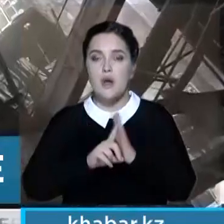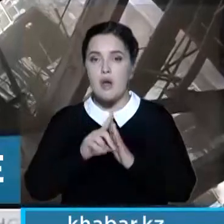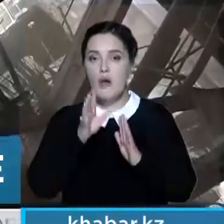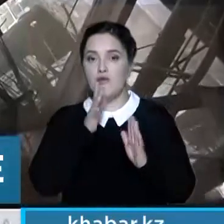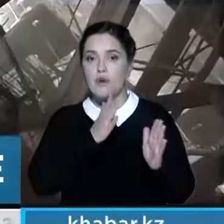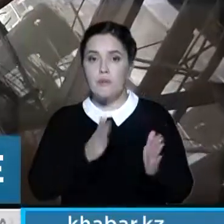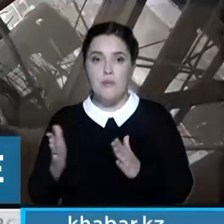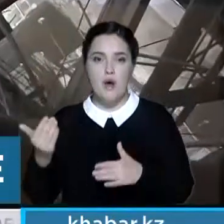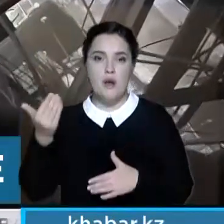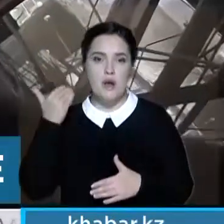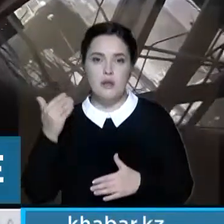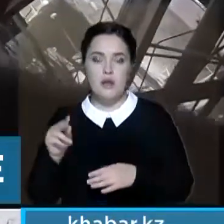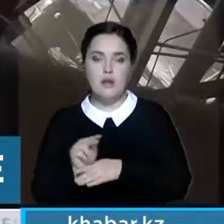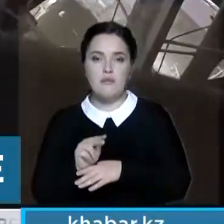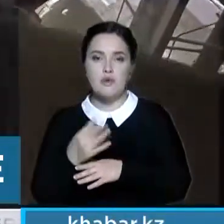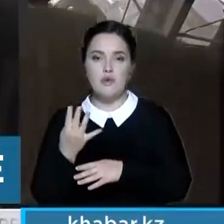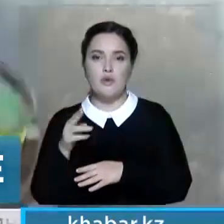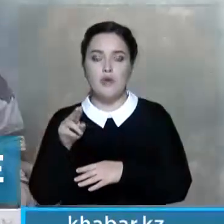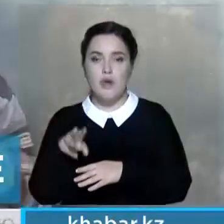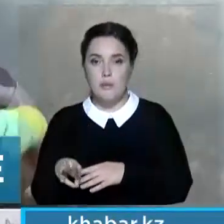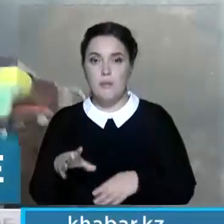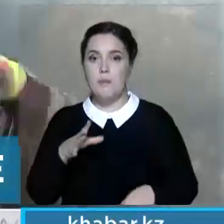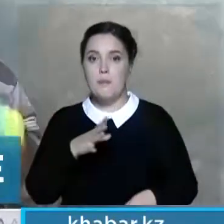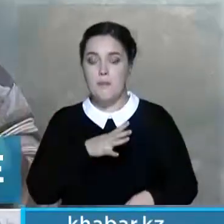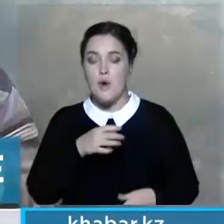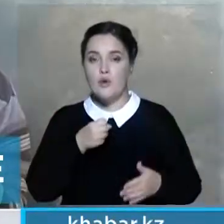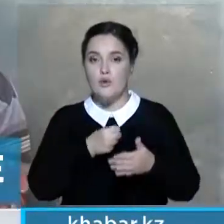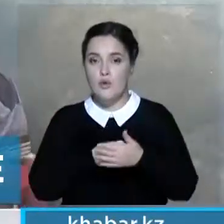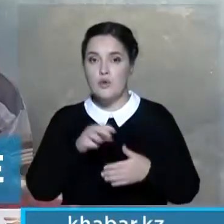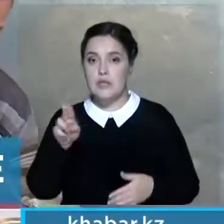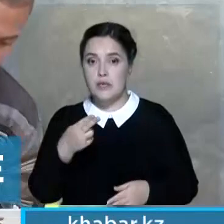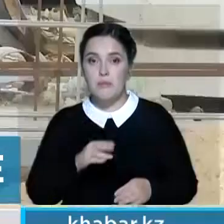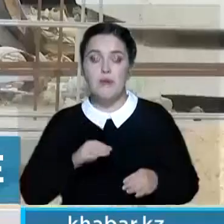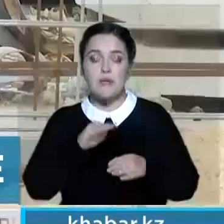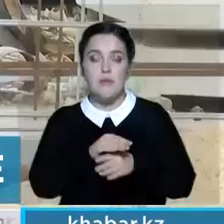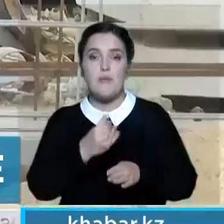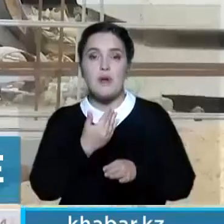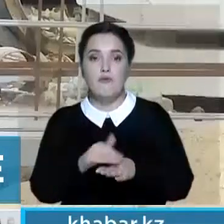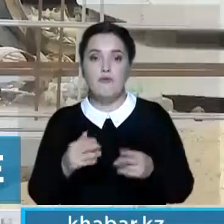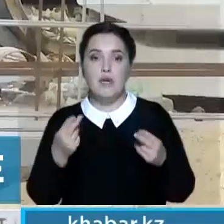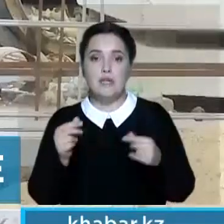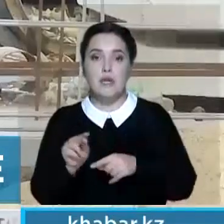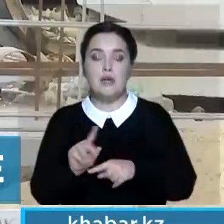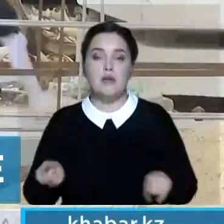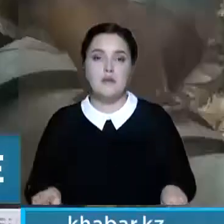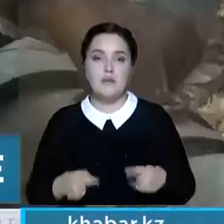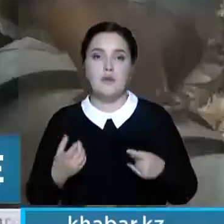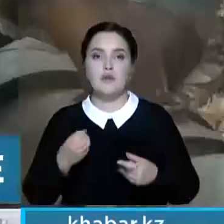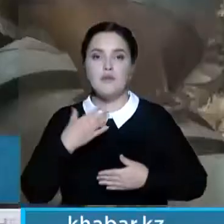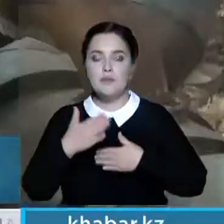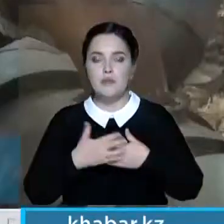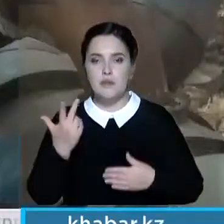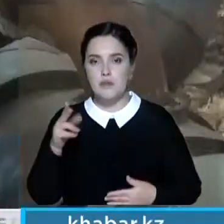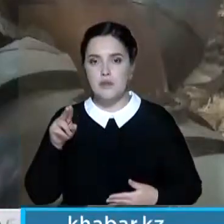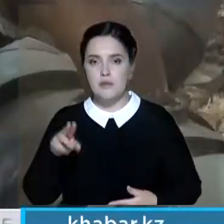Ранее отремонтировали более 40 километров тепловых сетей. До конца года дополнительно выделят средства на реконструкцию еще почти